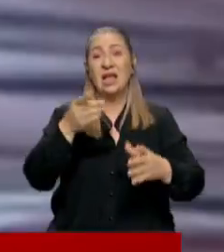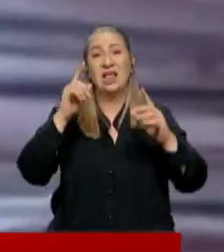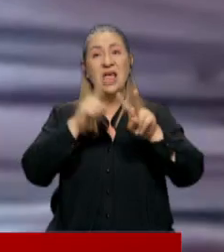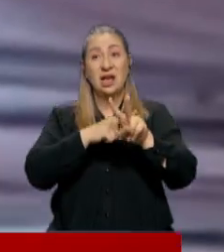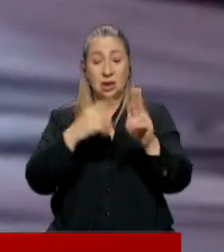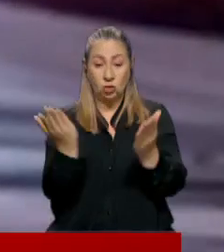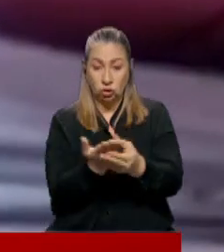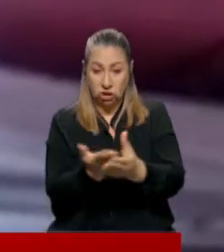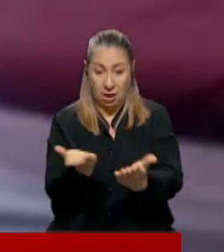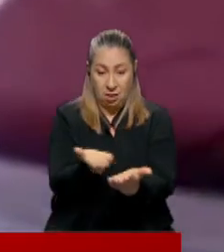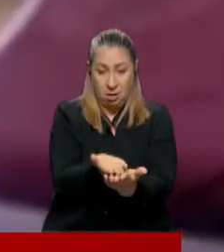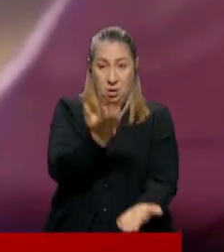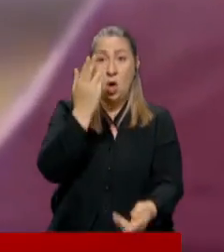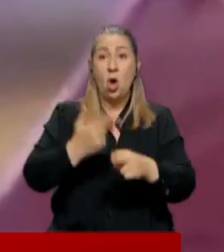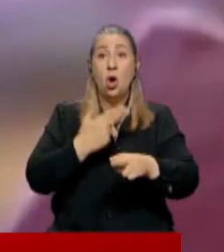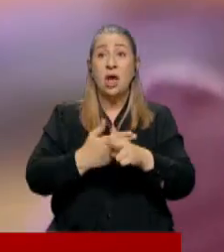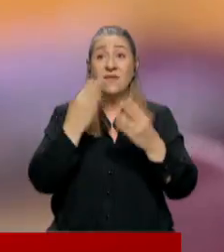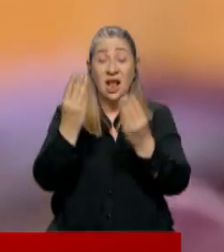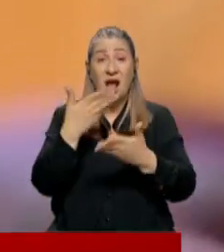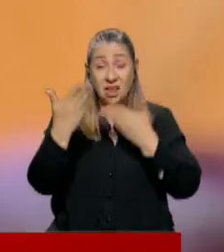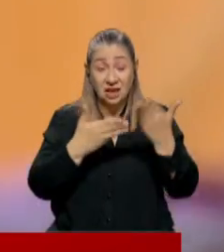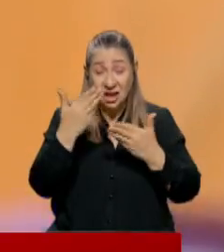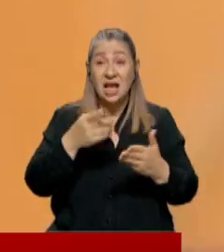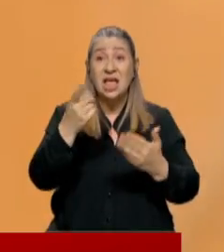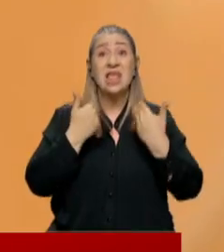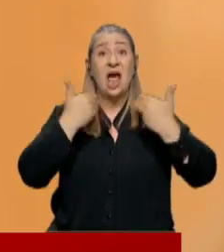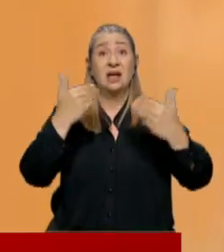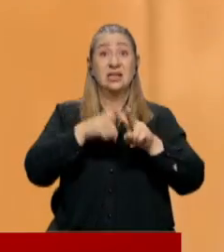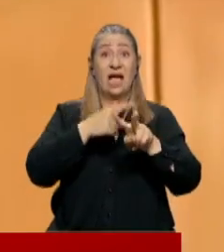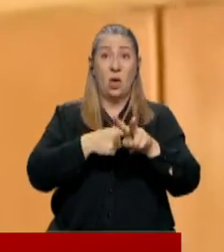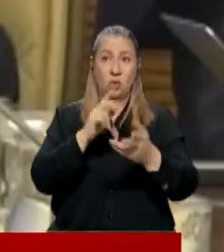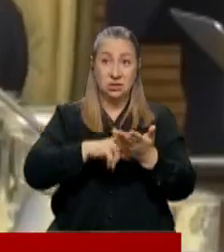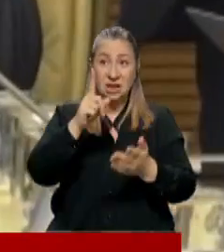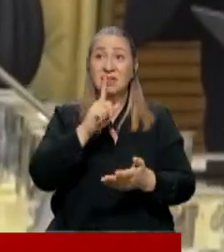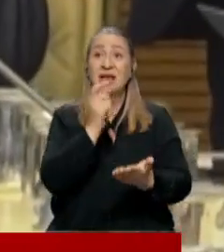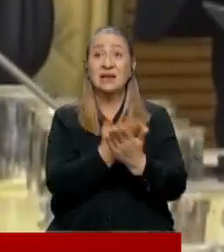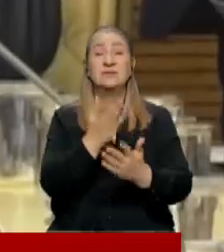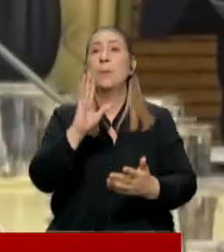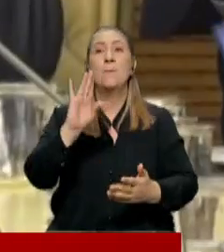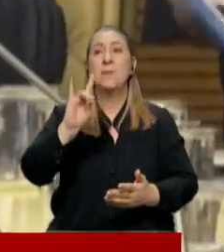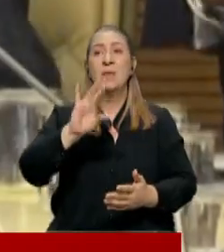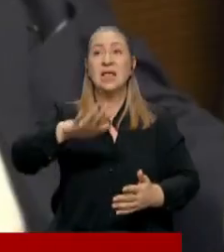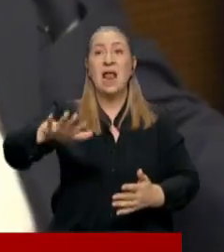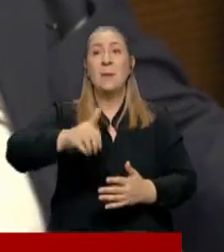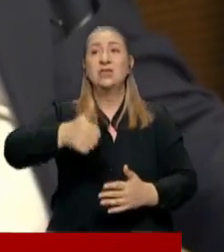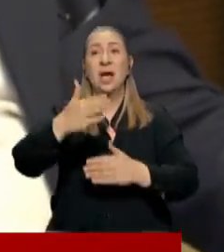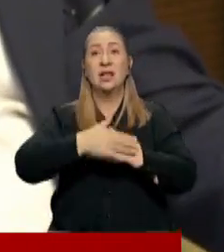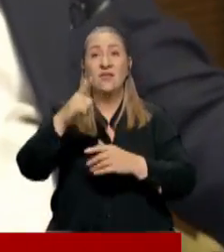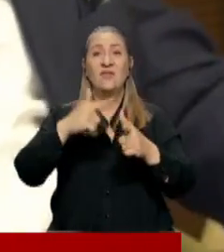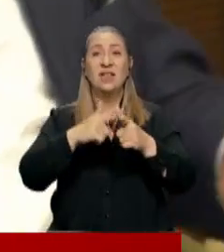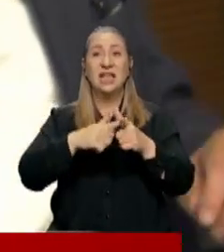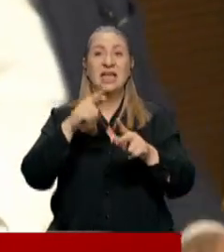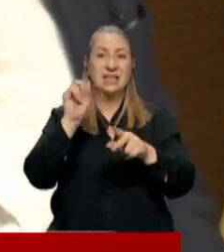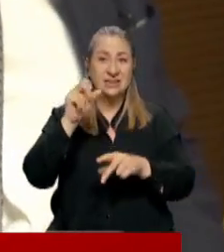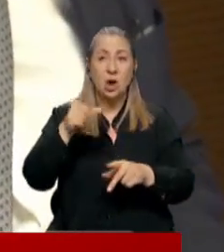önüne gelen dosyalardan örnekler vererek de anlattı. Yargıtay üyesinin görüşlerine teklif sahibi MHP Genel Başkan Yardımcısı Fethi